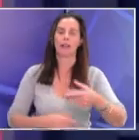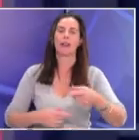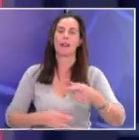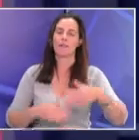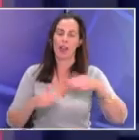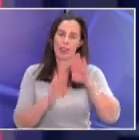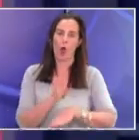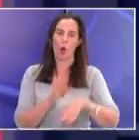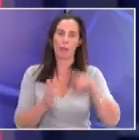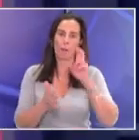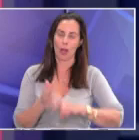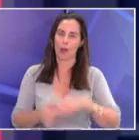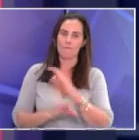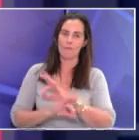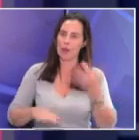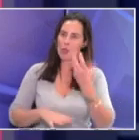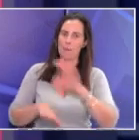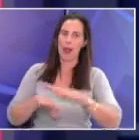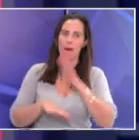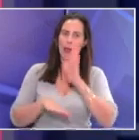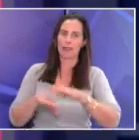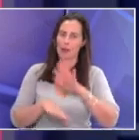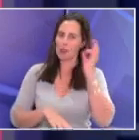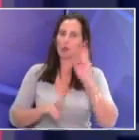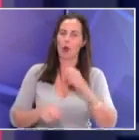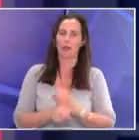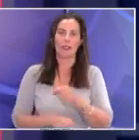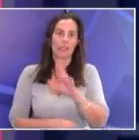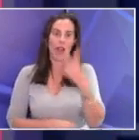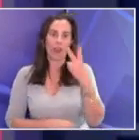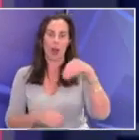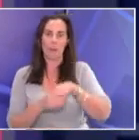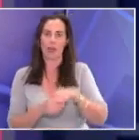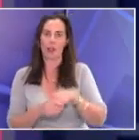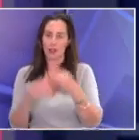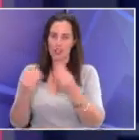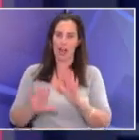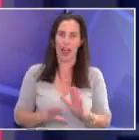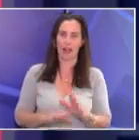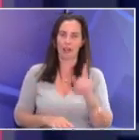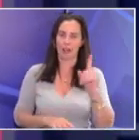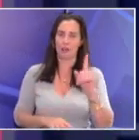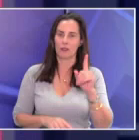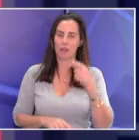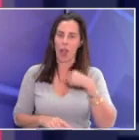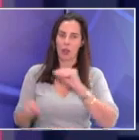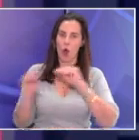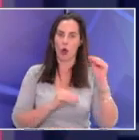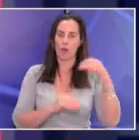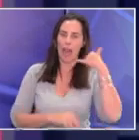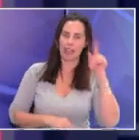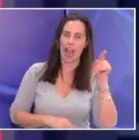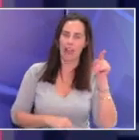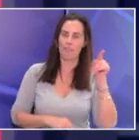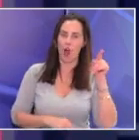להנחות בארנונה. נכון. פנטסטי, מלא תפקידים. גם נשים יכולות. לא, זה רק שניים מתוך ה... רגע, שנייה, סליחה. ברשותכם, אני עובר רגע